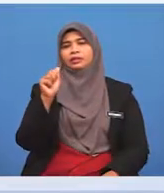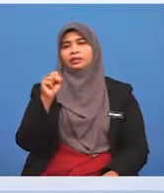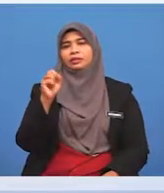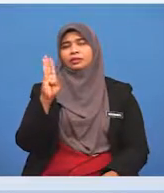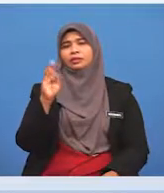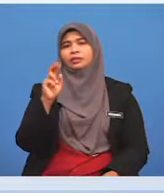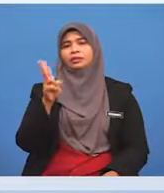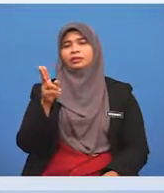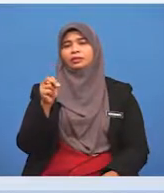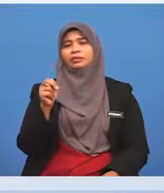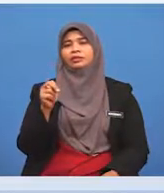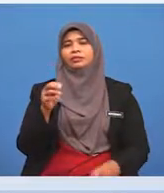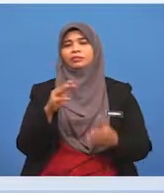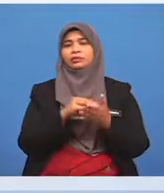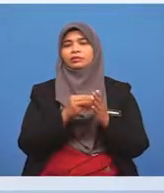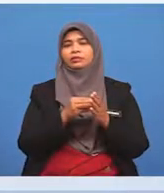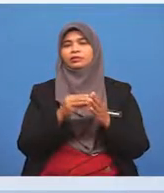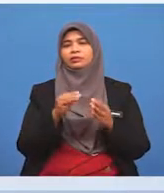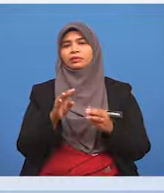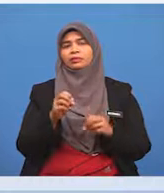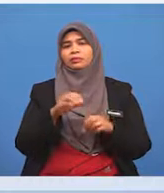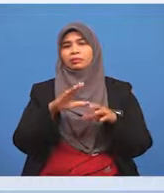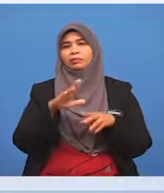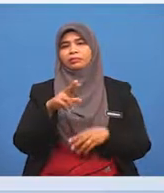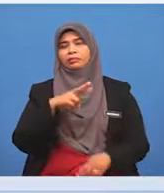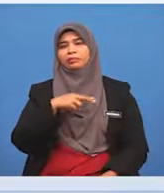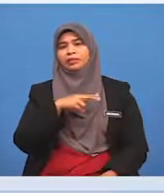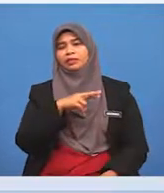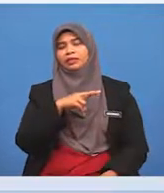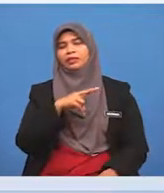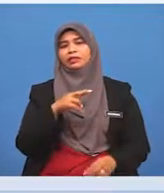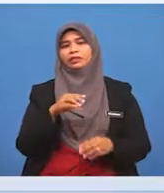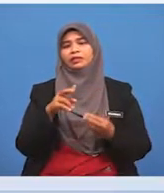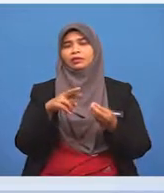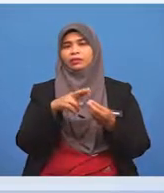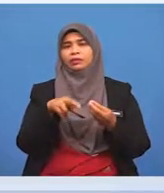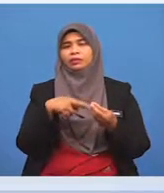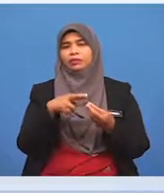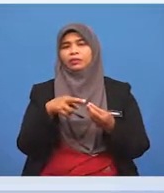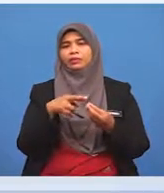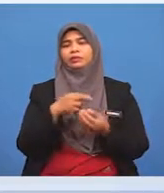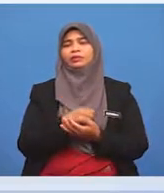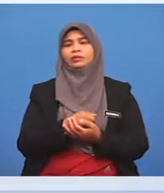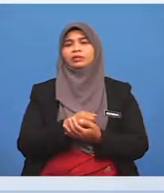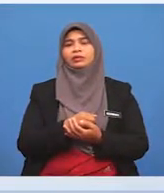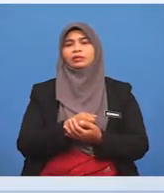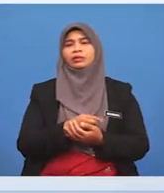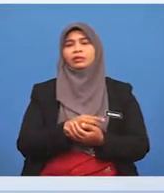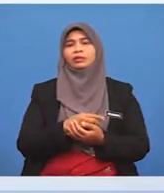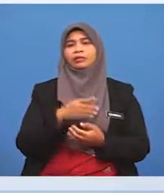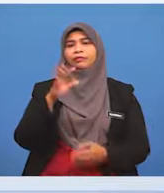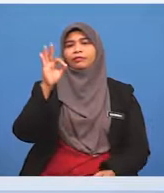falak bermaksud bulatan atau beredar, iaitu matahari dan